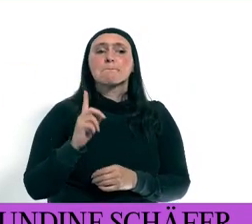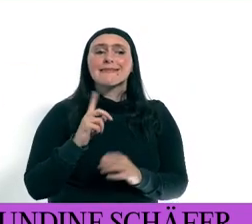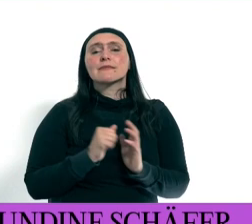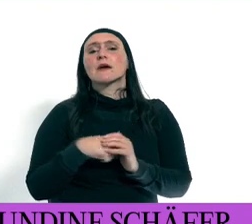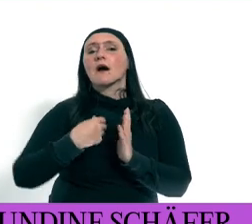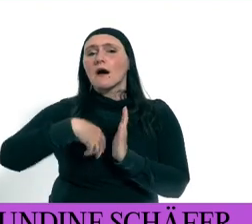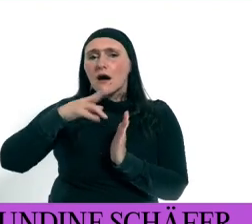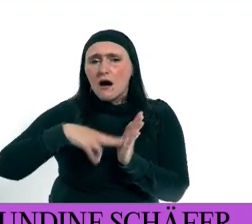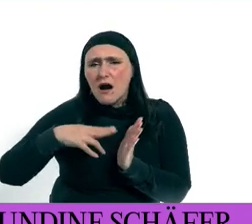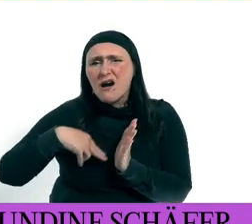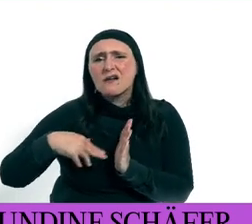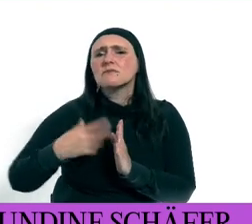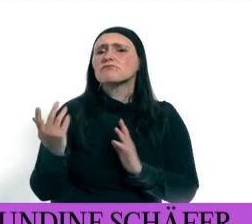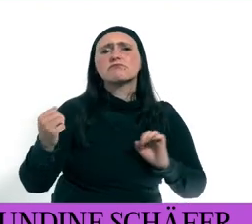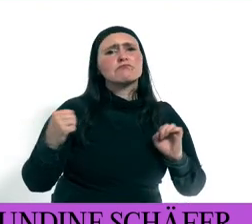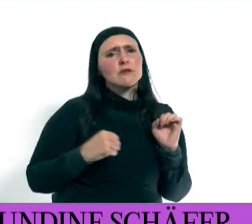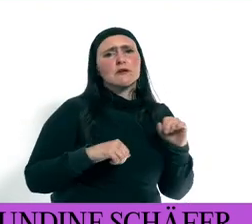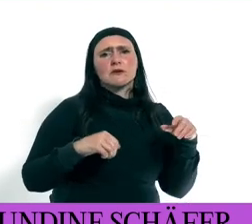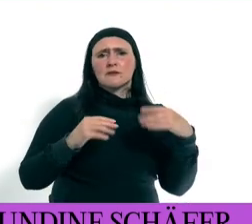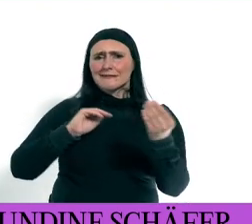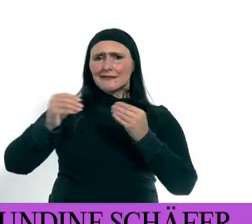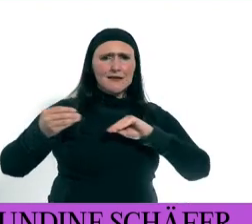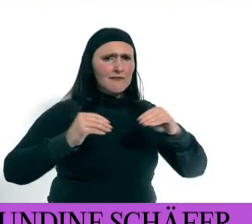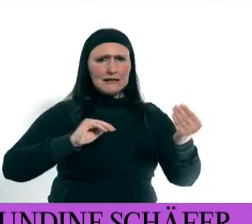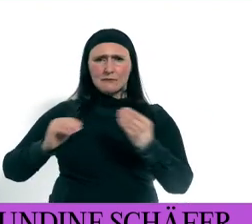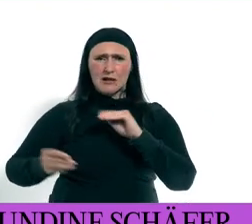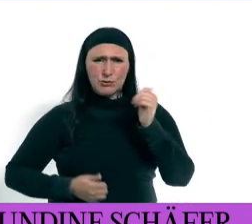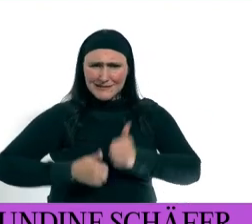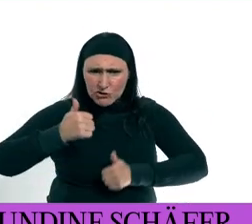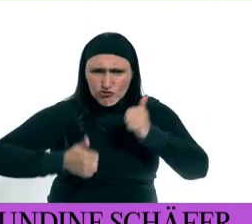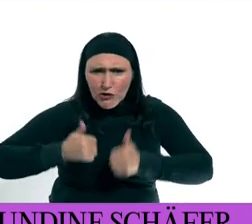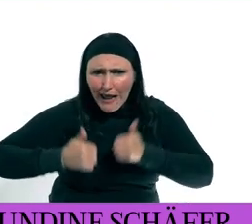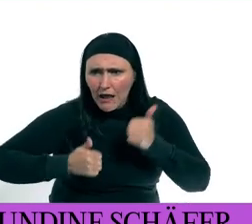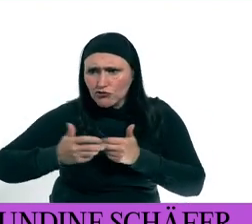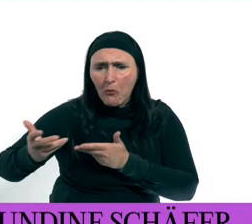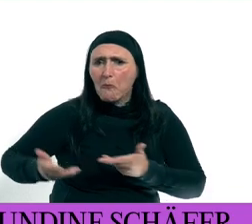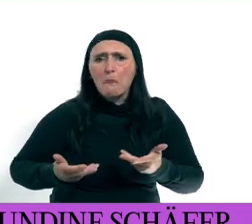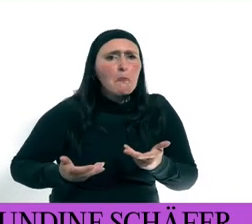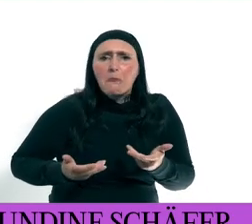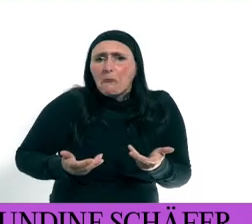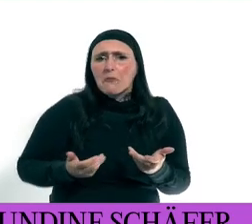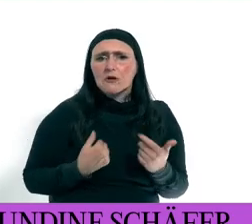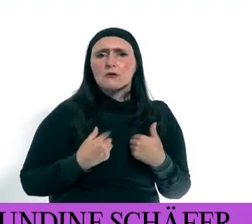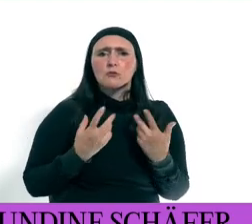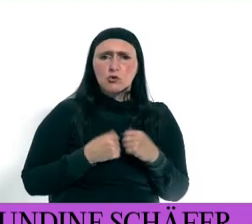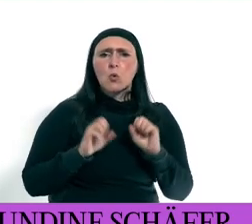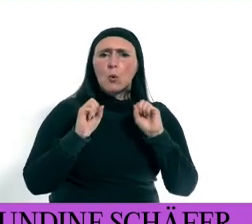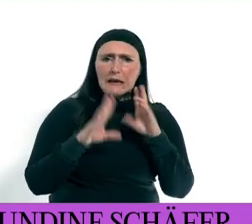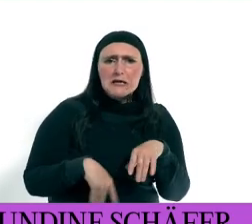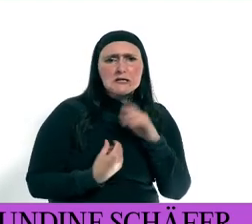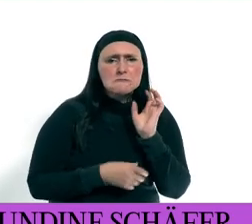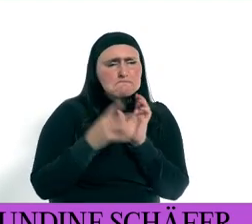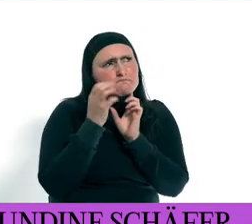Very flexible with coping with these, you know, challenges. So after maybe 2 months after our first. Aber wir sind eigentlich